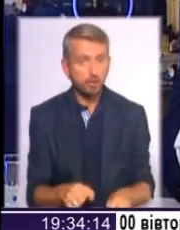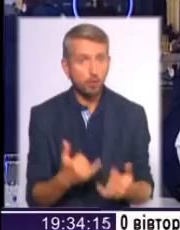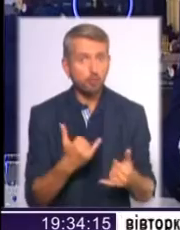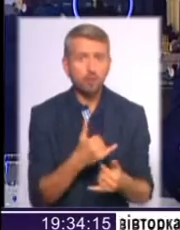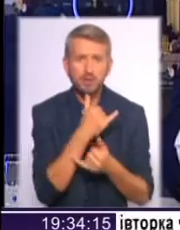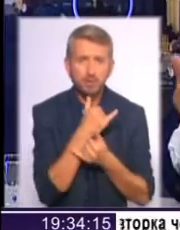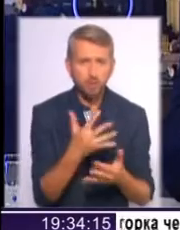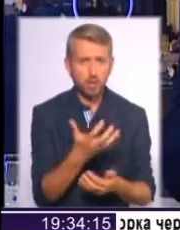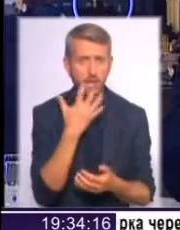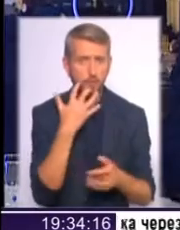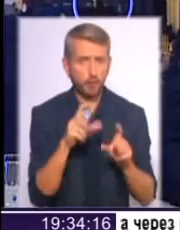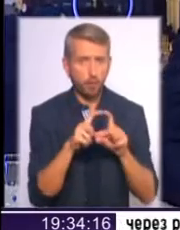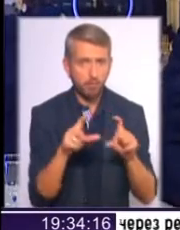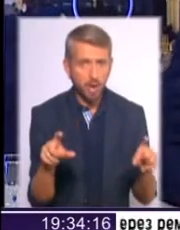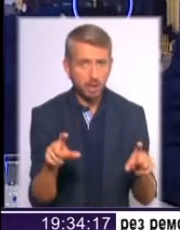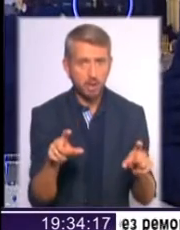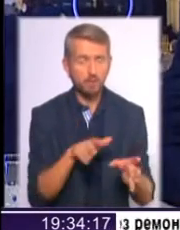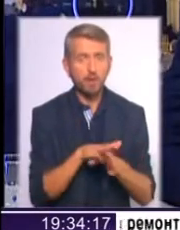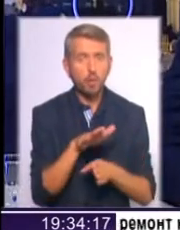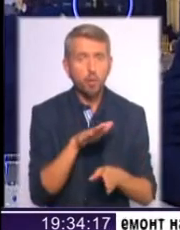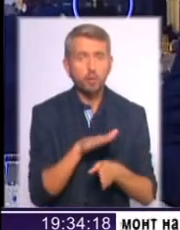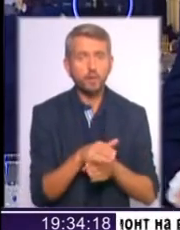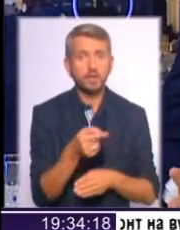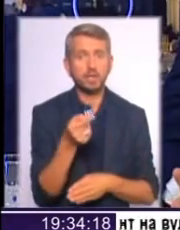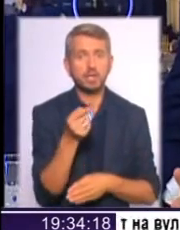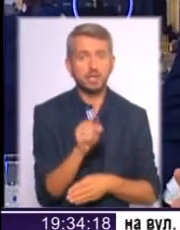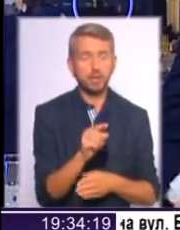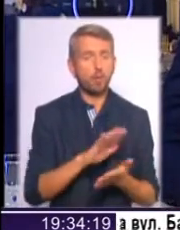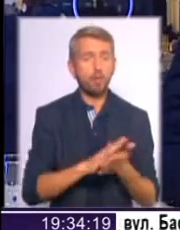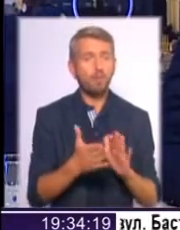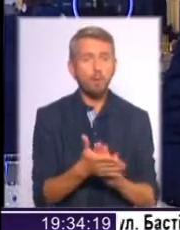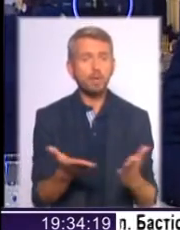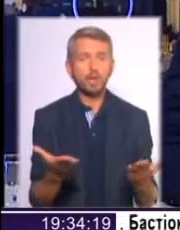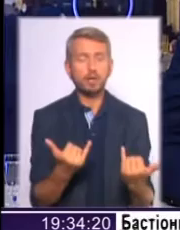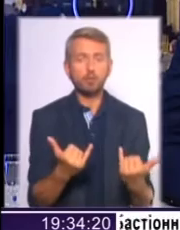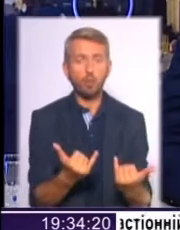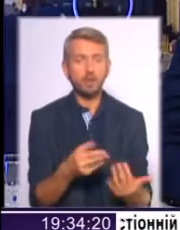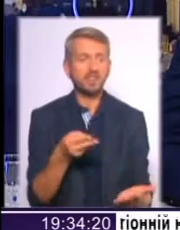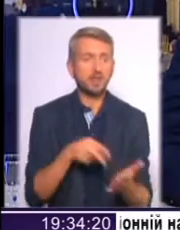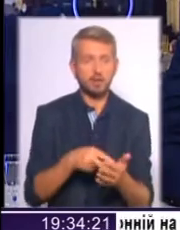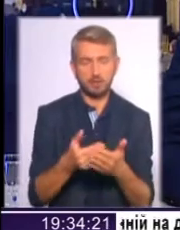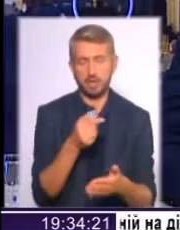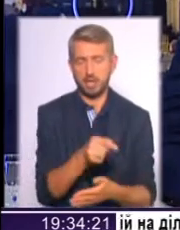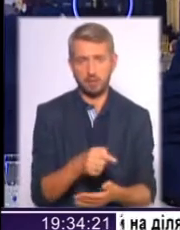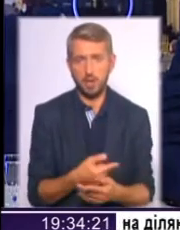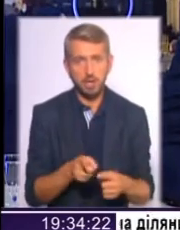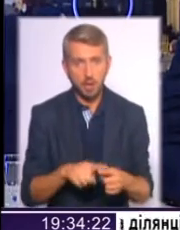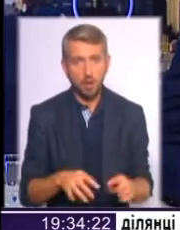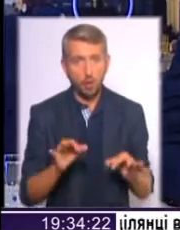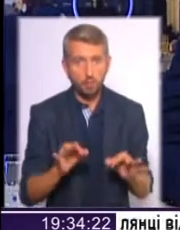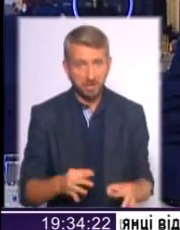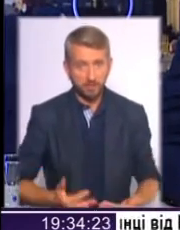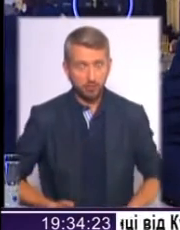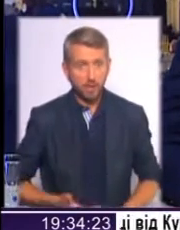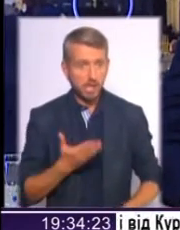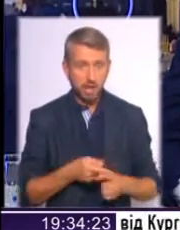неспроможні тепловики виконувати ті умови, які сьогодні ставляться перед ними. І це об'єктивна реальність. Якщо це